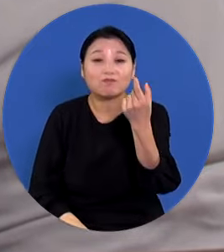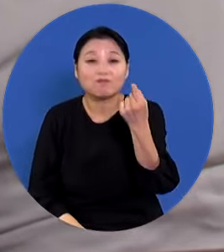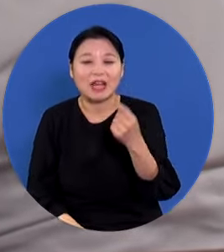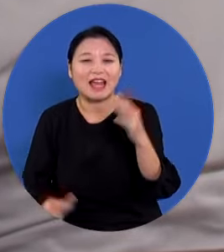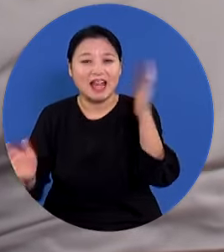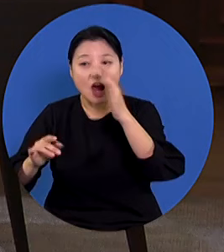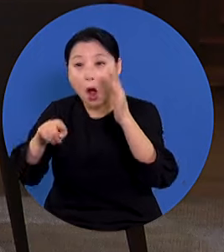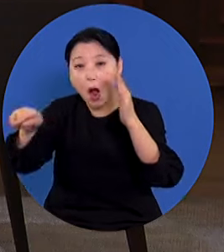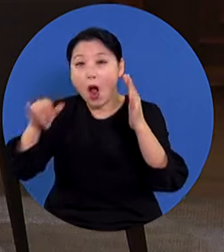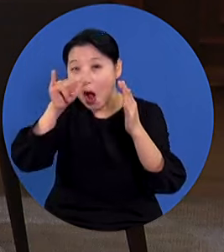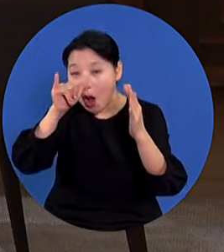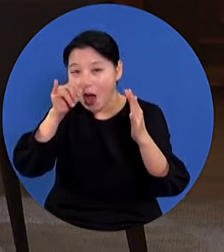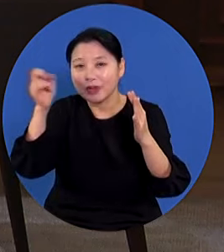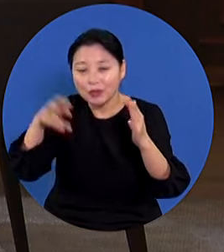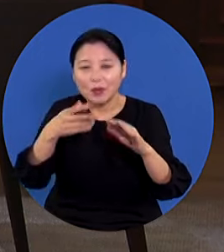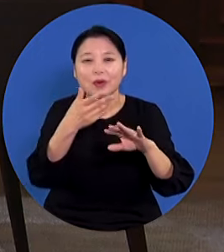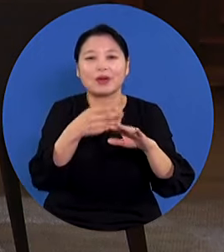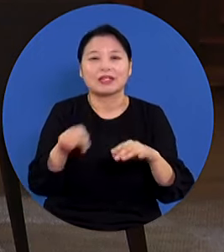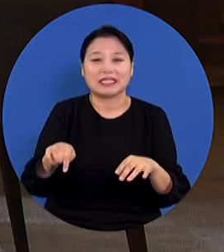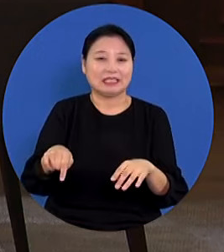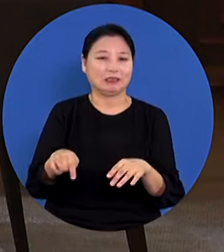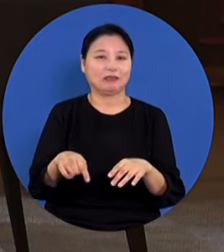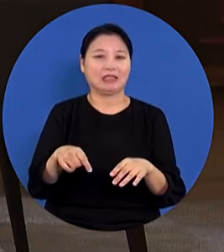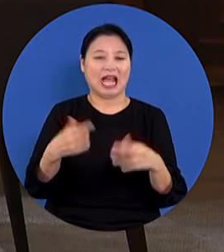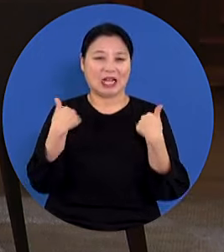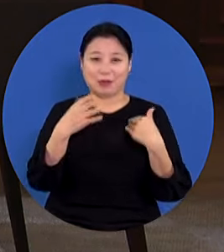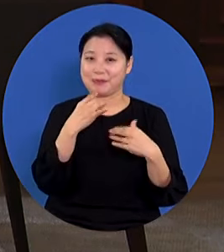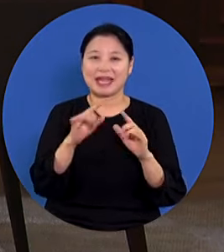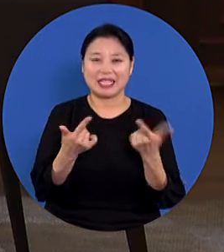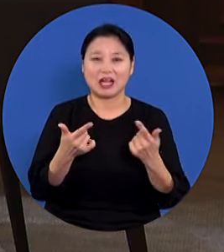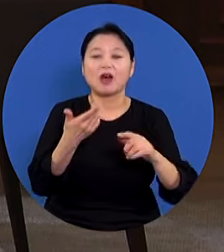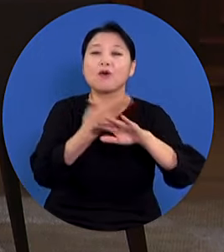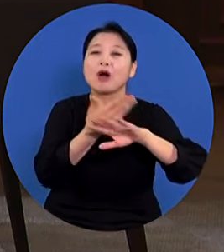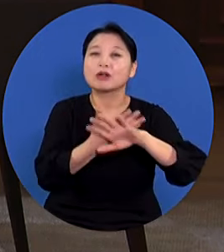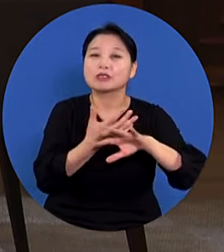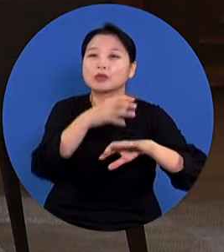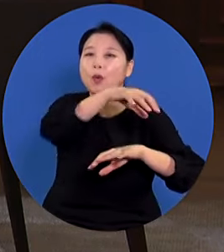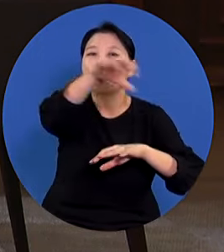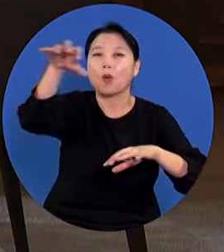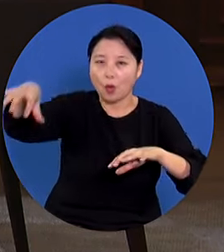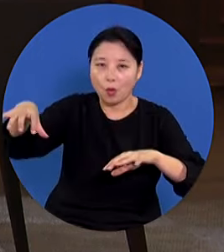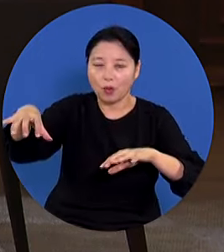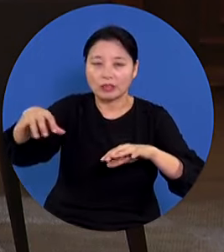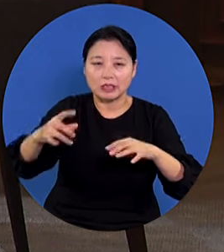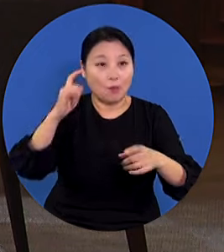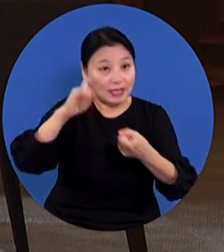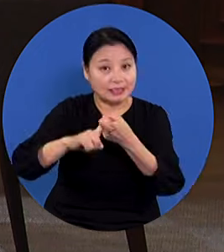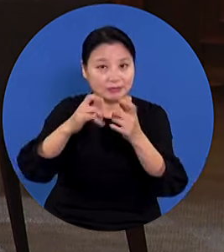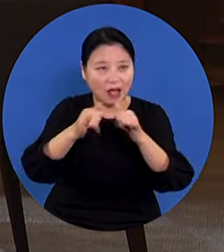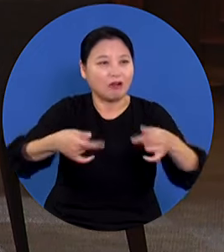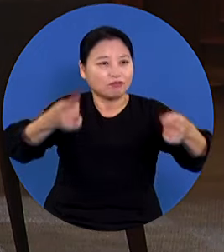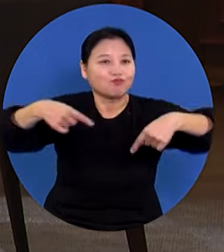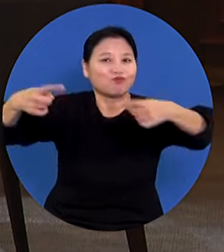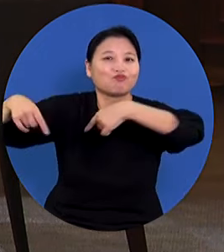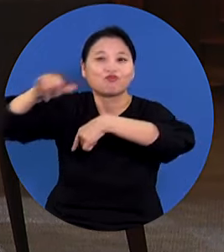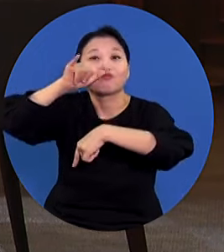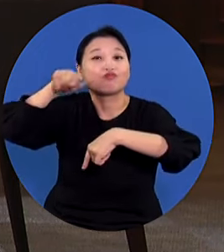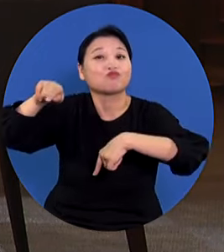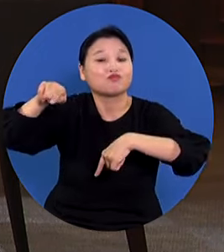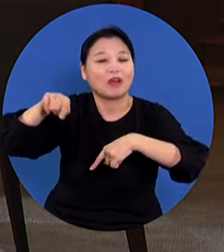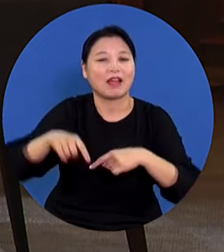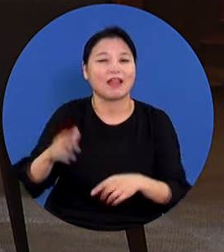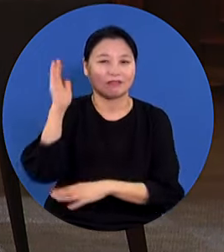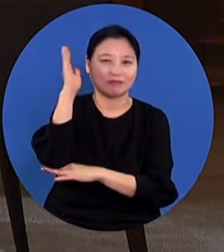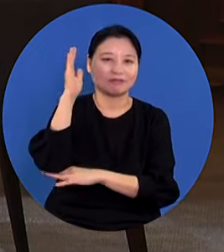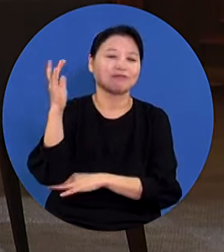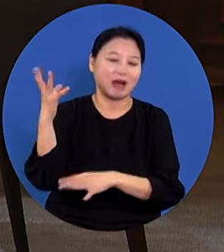있고 사실은 그 근처 이게 오픈돼 있거든요. 그래서 외부에 많은 관심 있으신 예, 분들도 많이 예. 학교에 오셔서